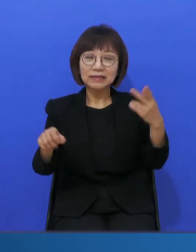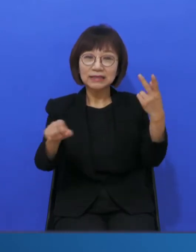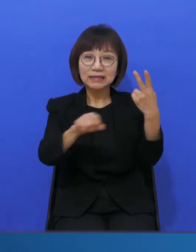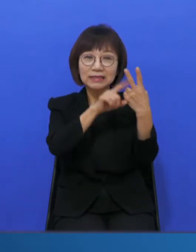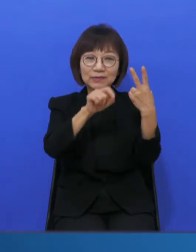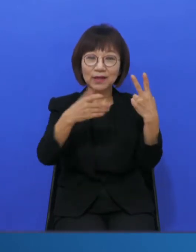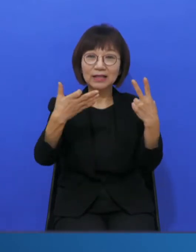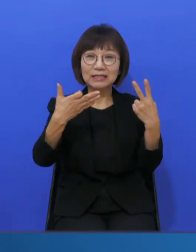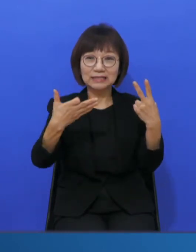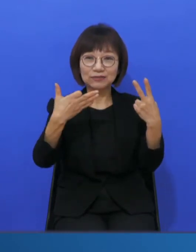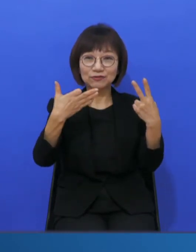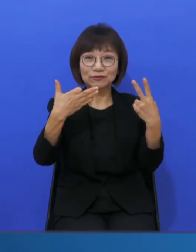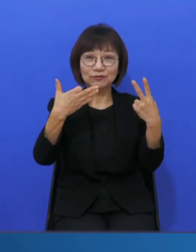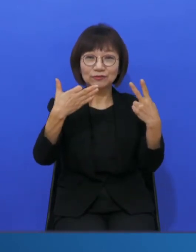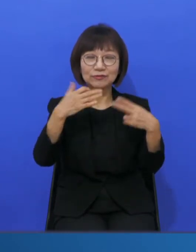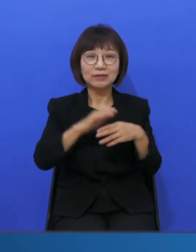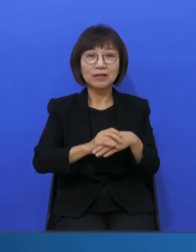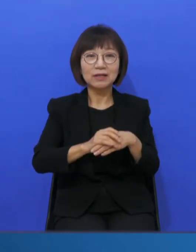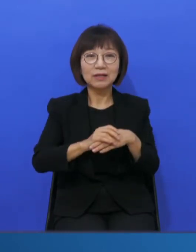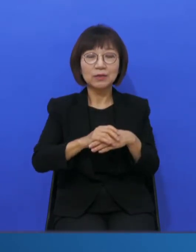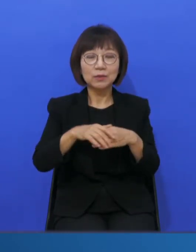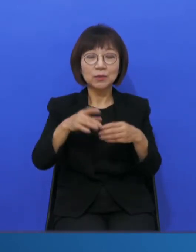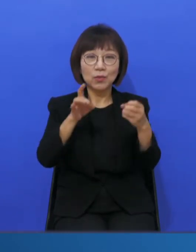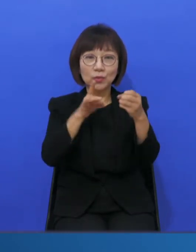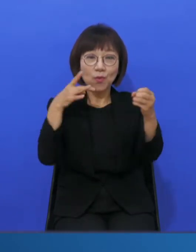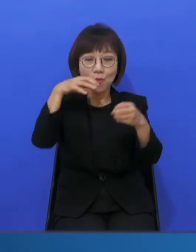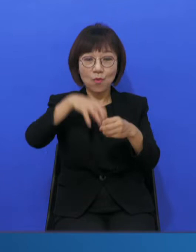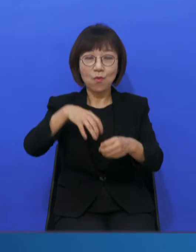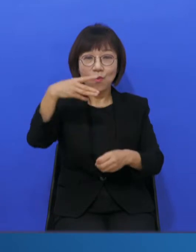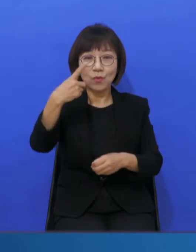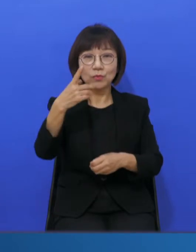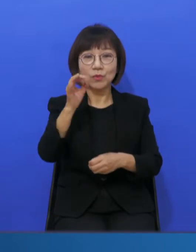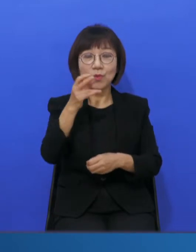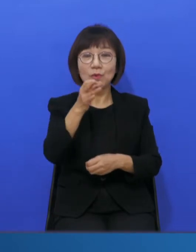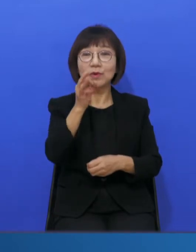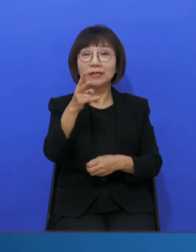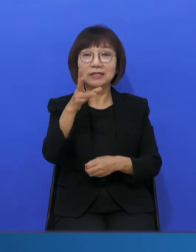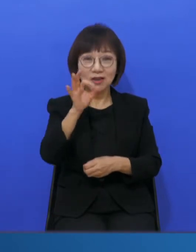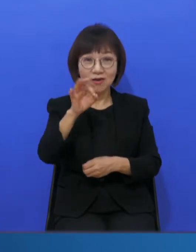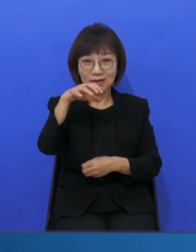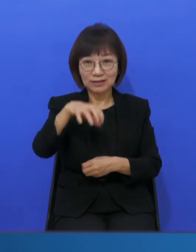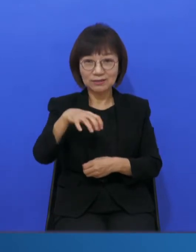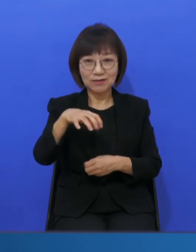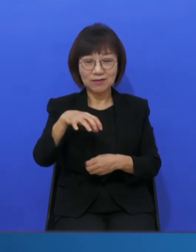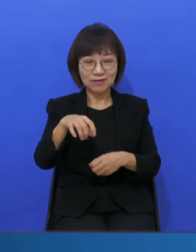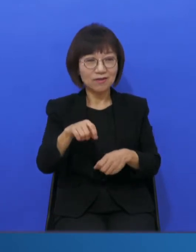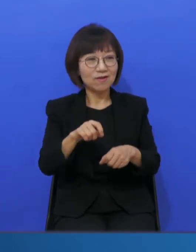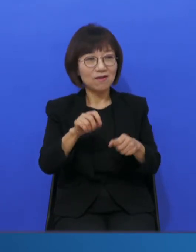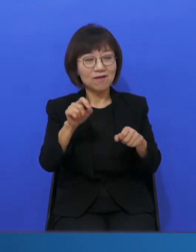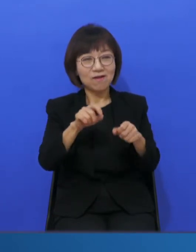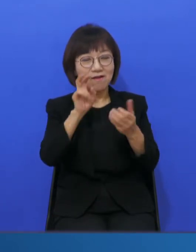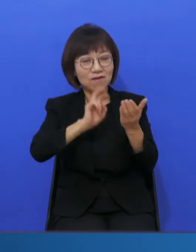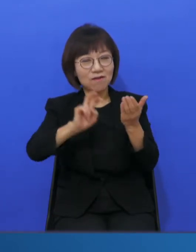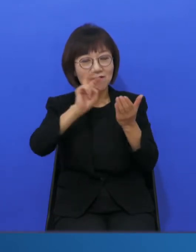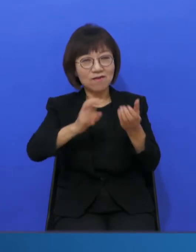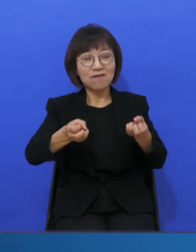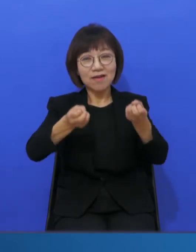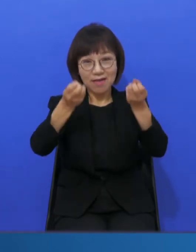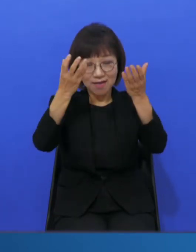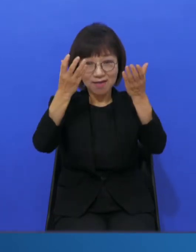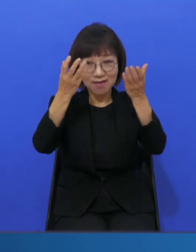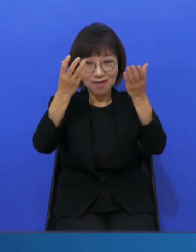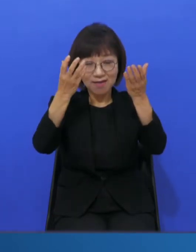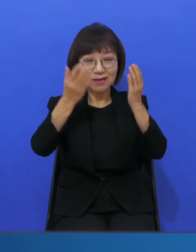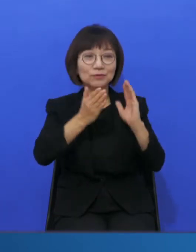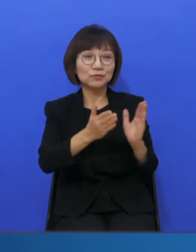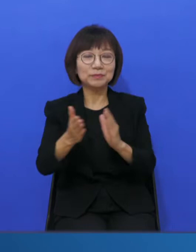19일 통영에서 연주회를 갖게 되는 이진희 권사의 특별한 특축으로 하나님께 영광을